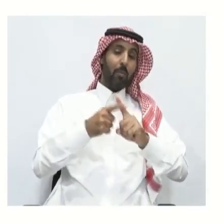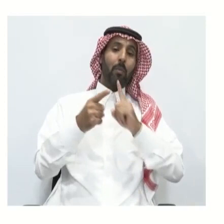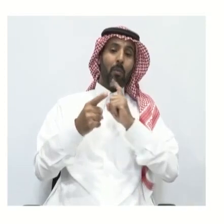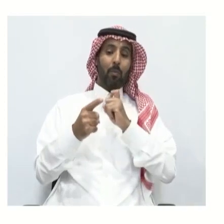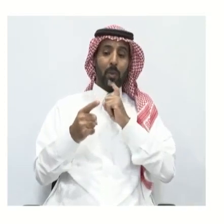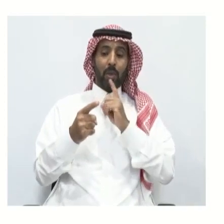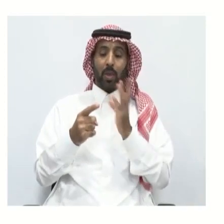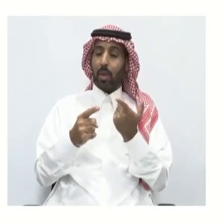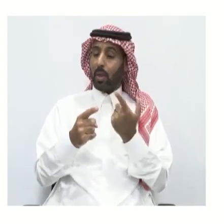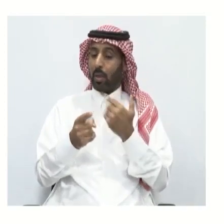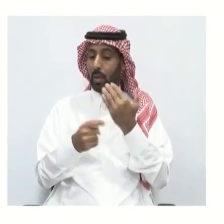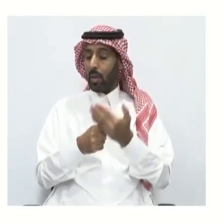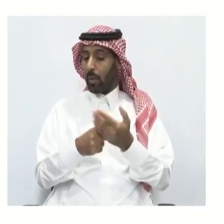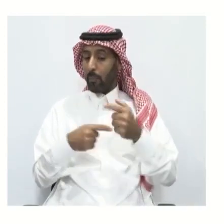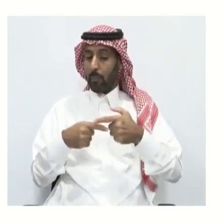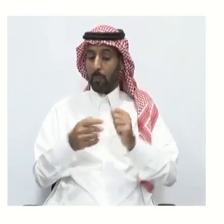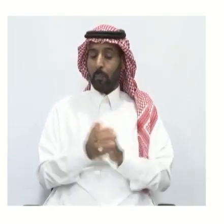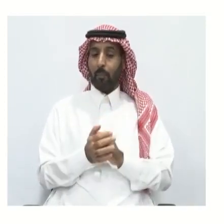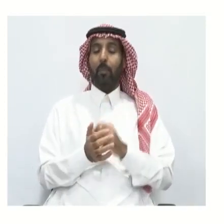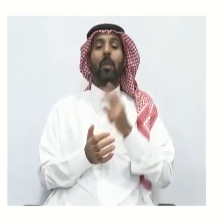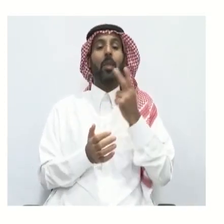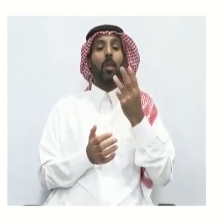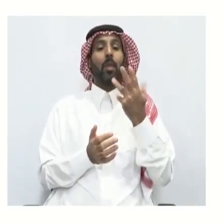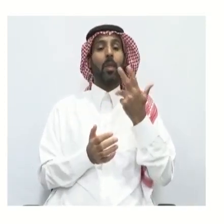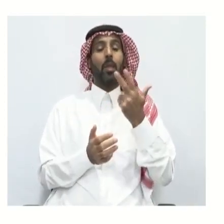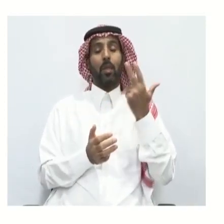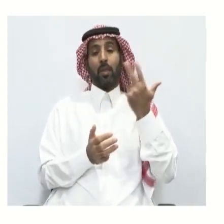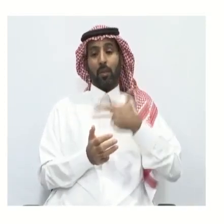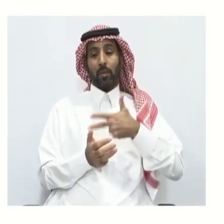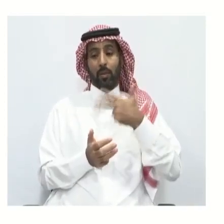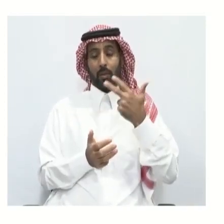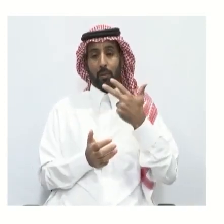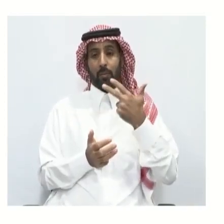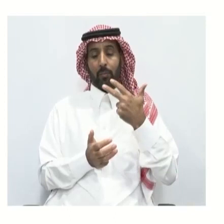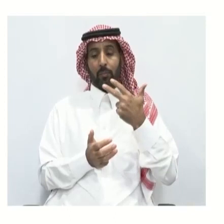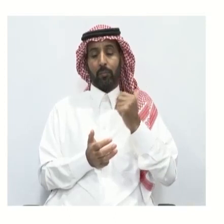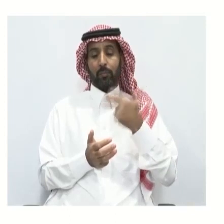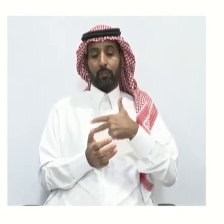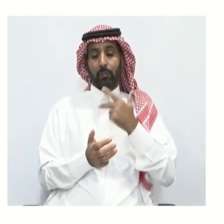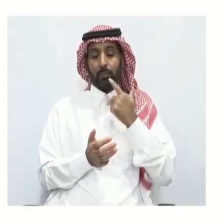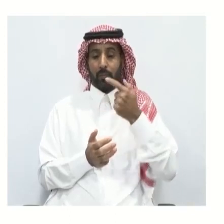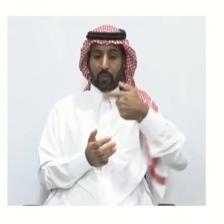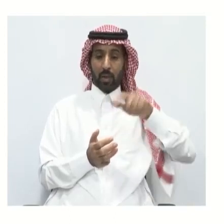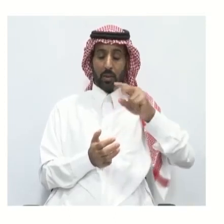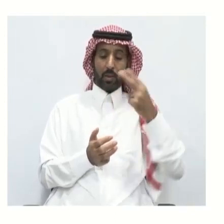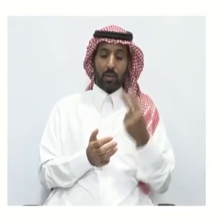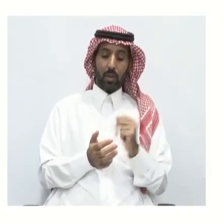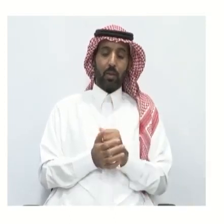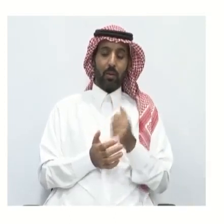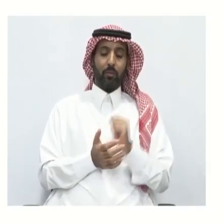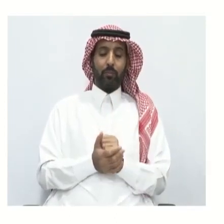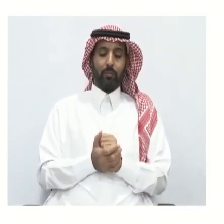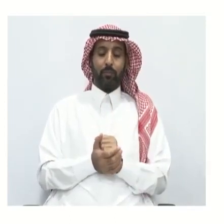188.2 نسبه مئويه من الفضه اذا هذا هو نسبه المردود المئويه في الناتج النهائي